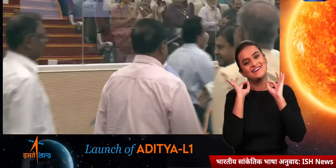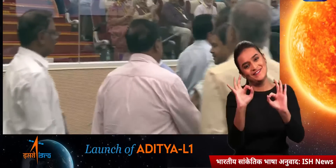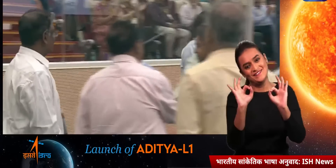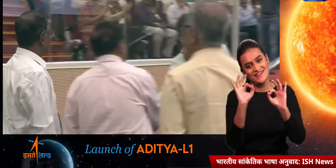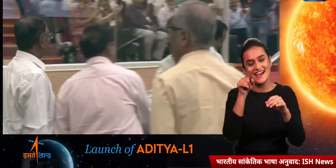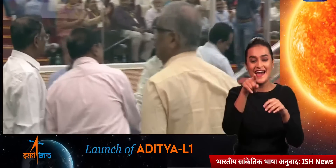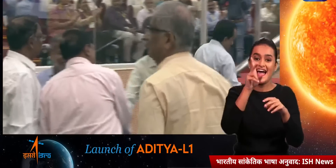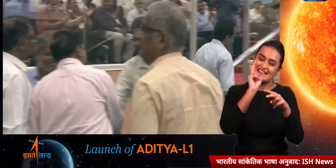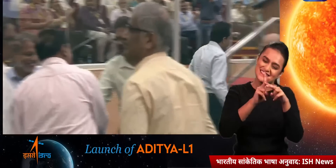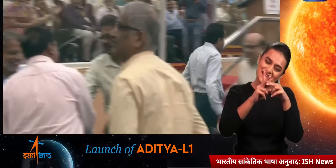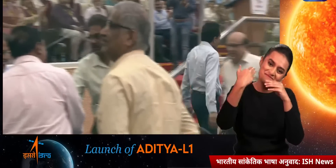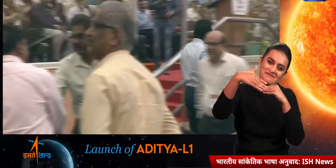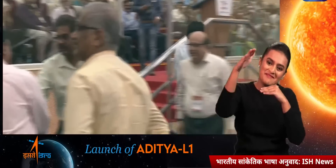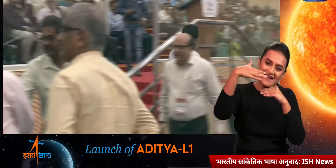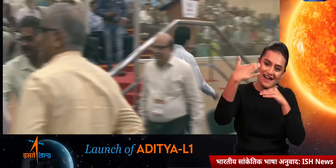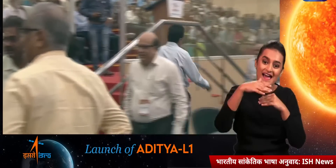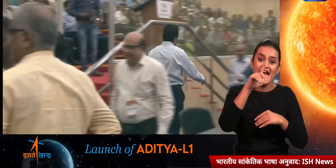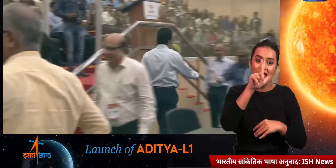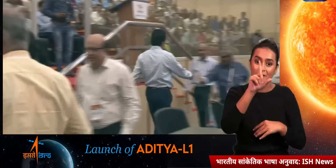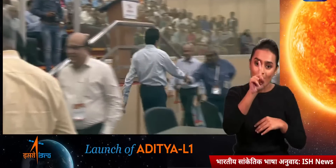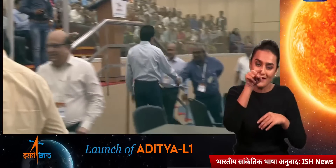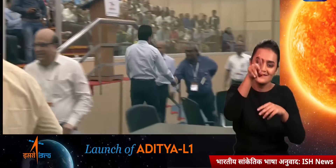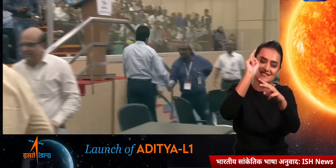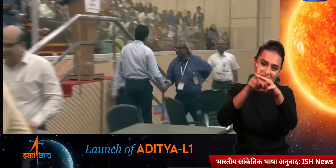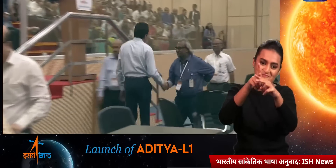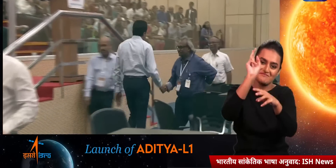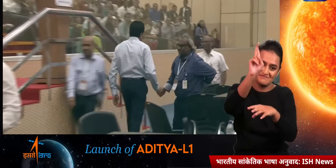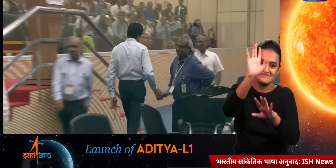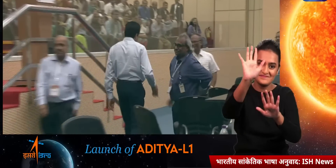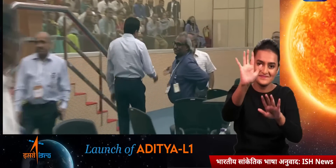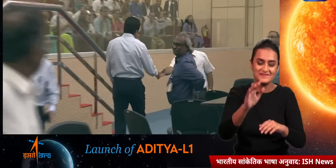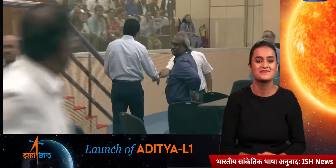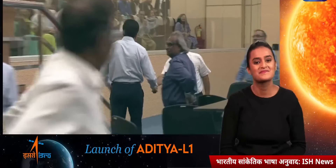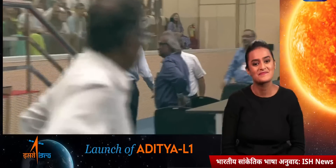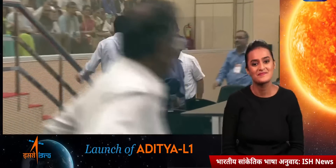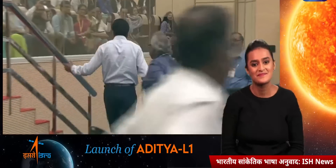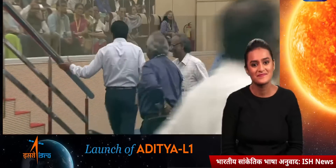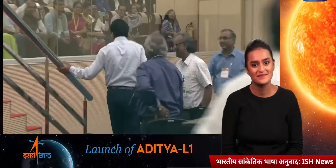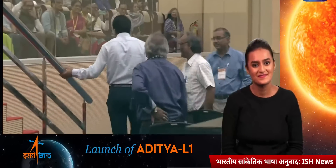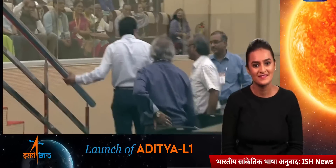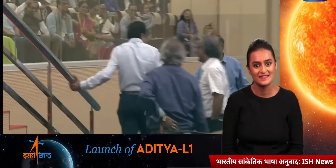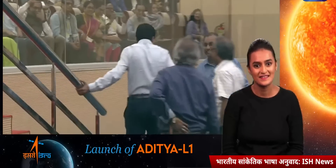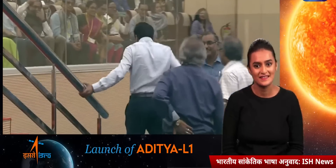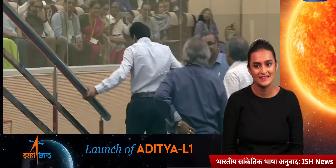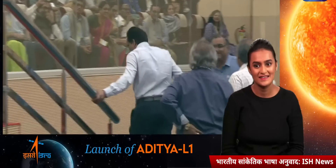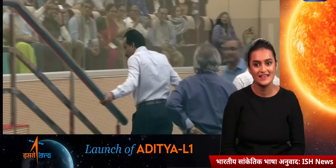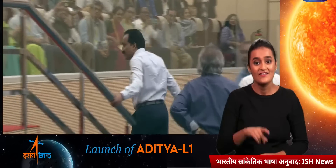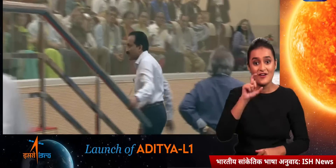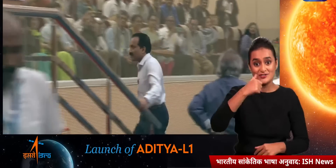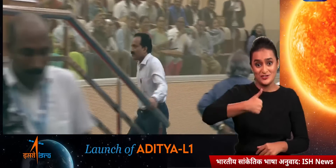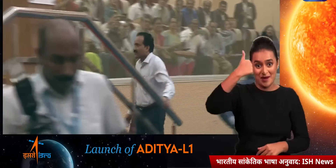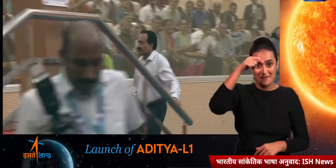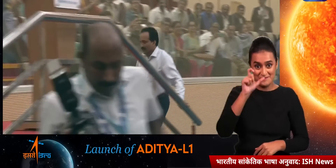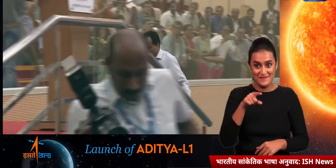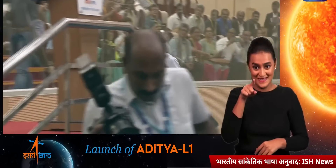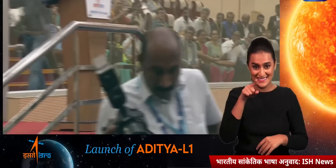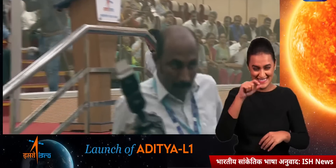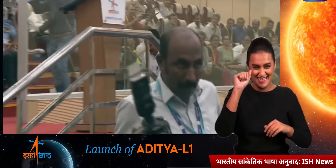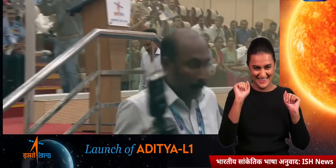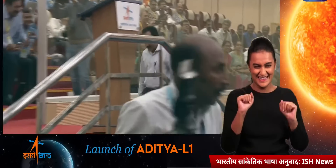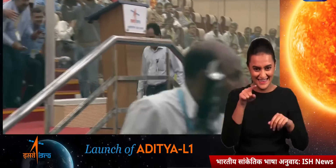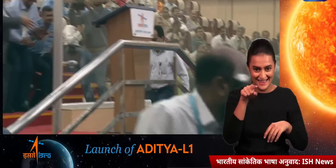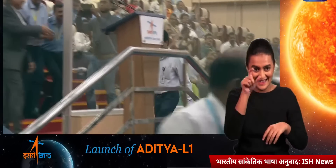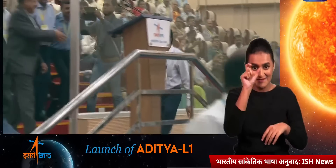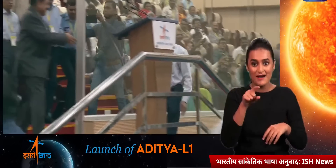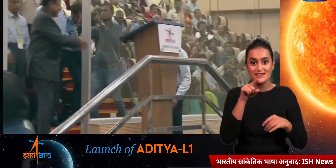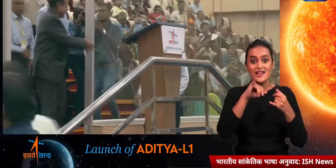रखेगा L1 पॉइंट के लिए। Do join us for the address by Chairman ISRO Secretary Department of Space Shri S.